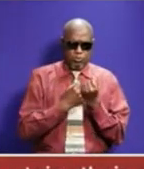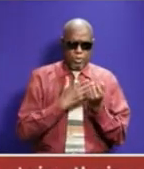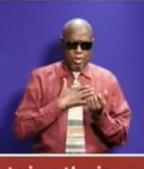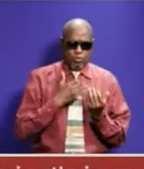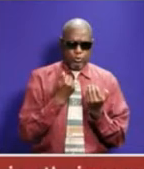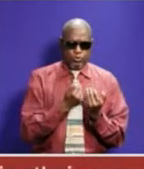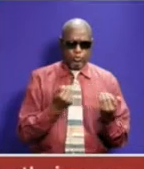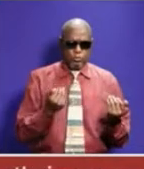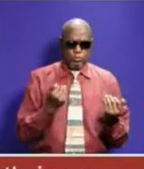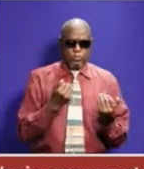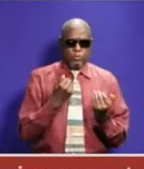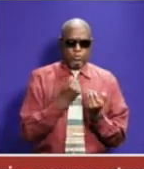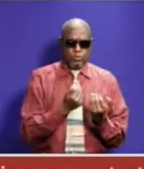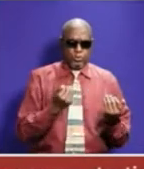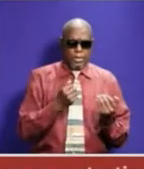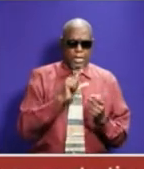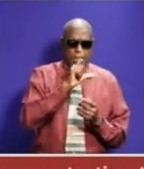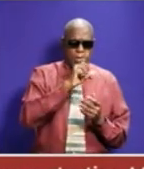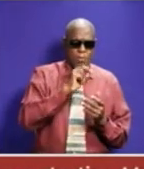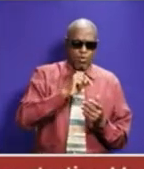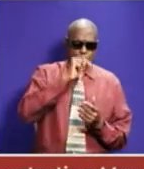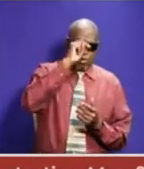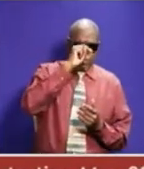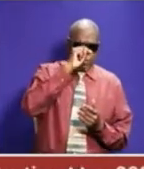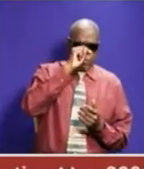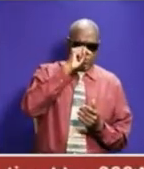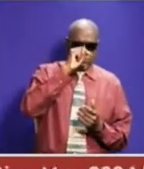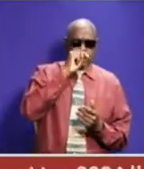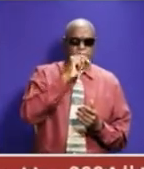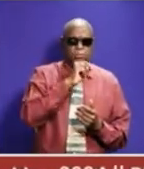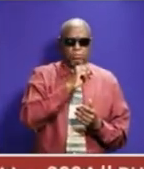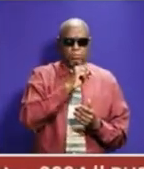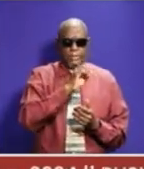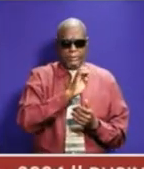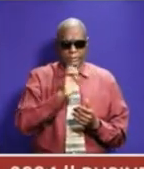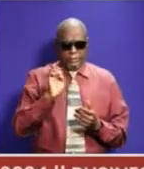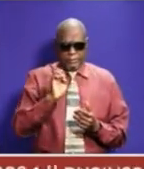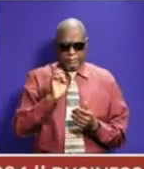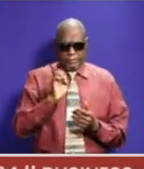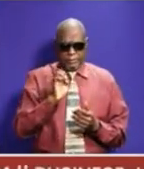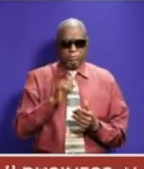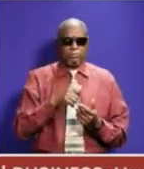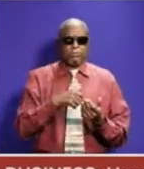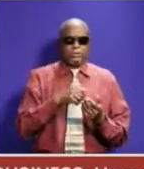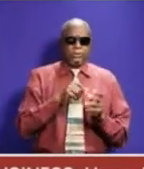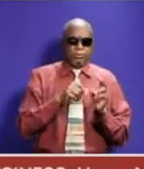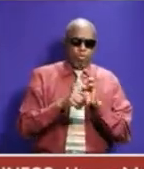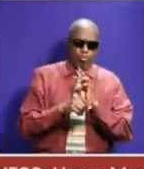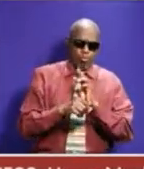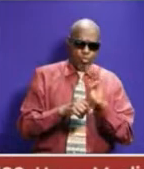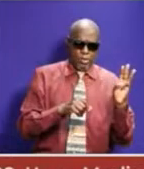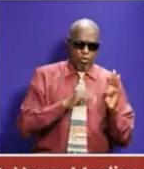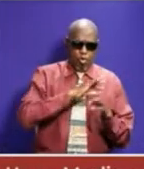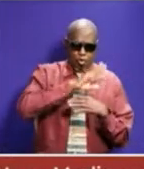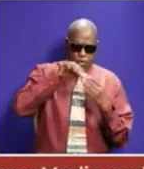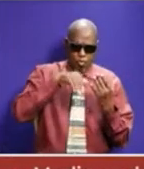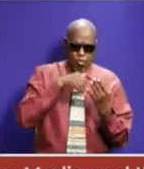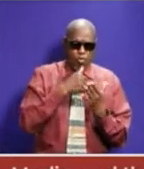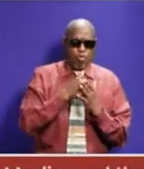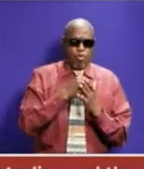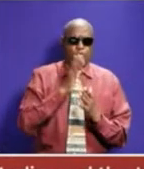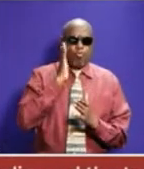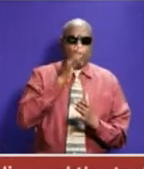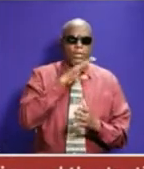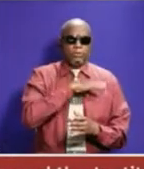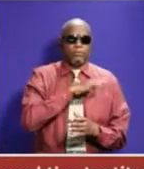wetu. Wale watoto wa Laikipia North, wale watoto wa Laikipia East, wale watoto wa Laikipia West, wote watafaidika kwa hii mradi.